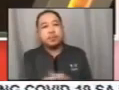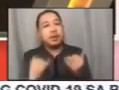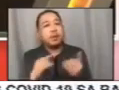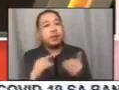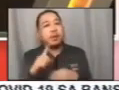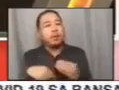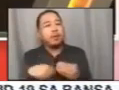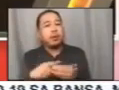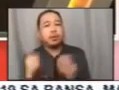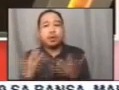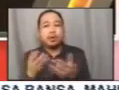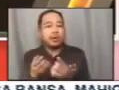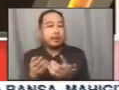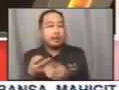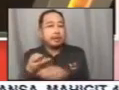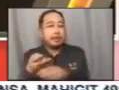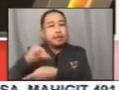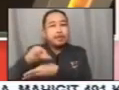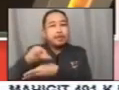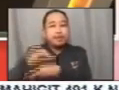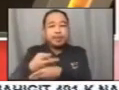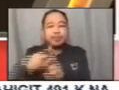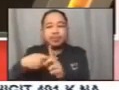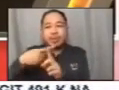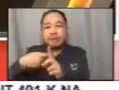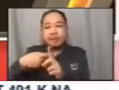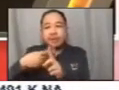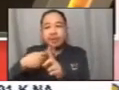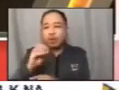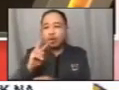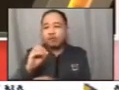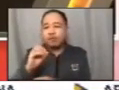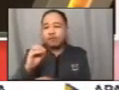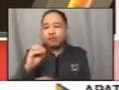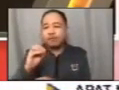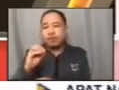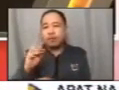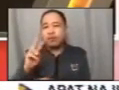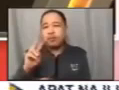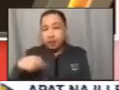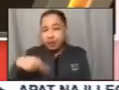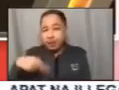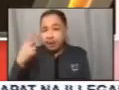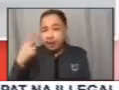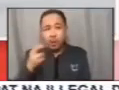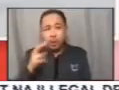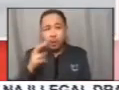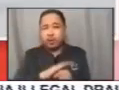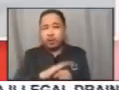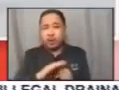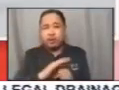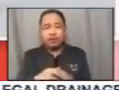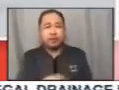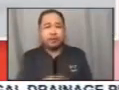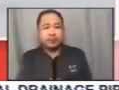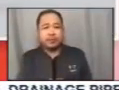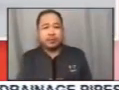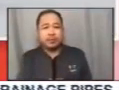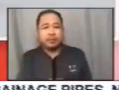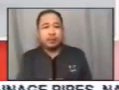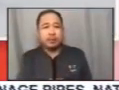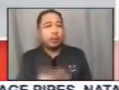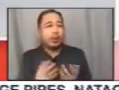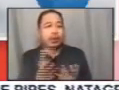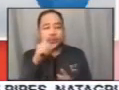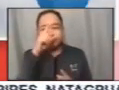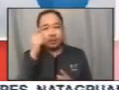yung pagbabakuna dito po sa Pilipinas? Dapat magkaroon muna ng emergency use authorization. At titingnan ng